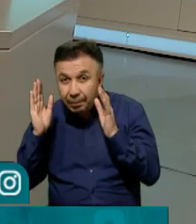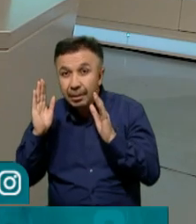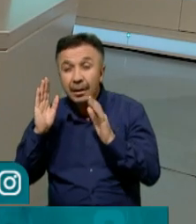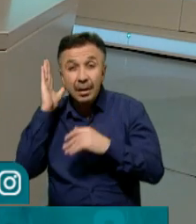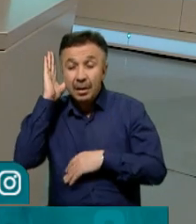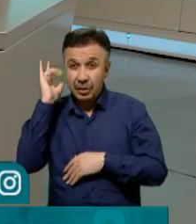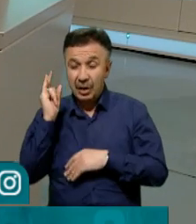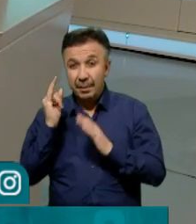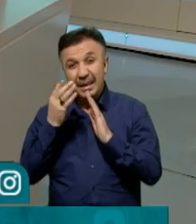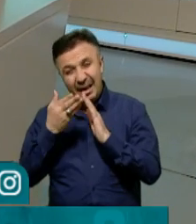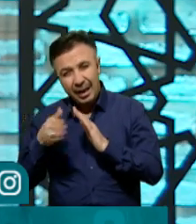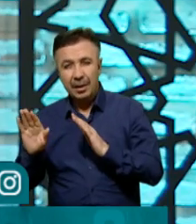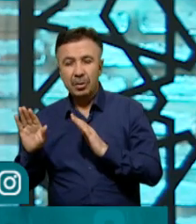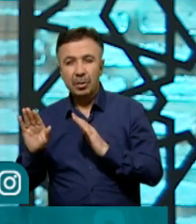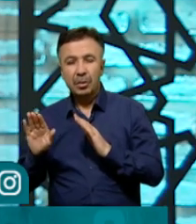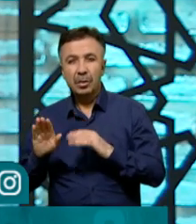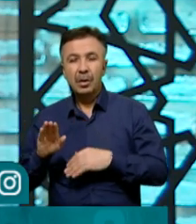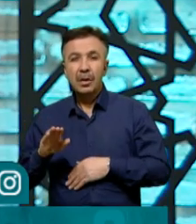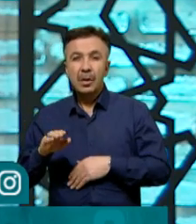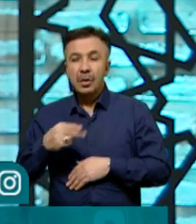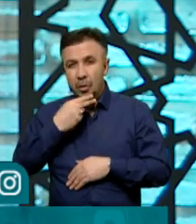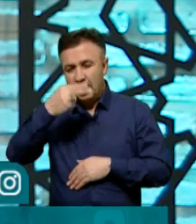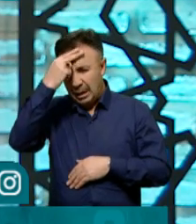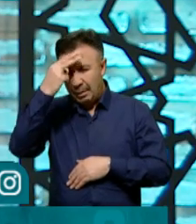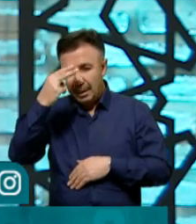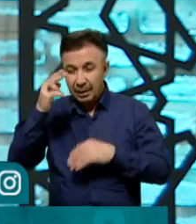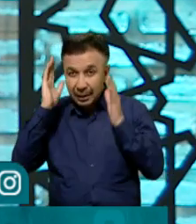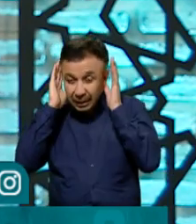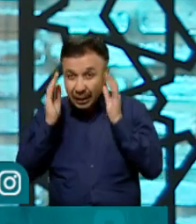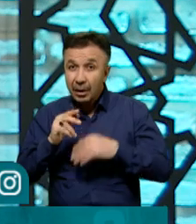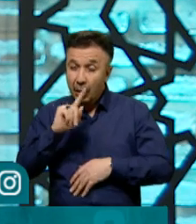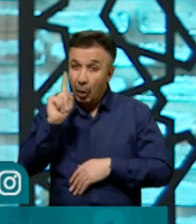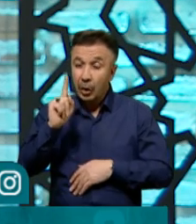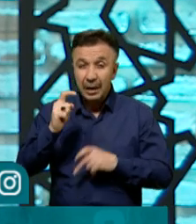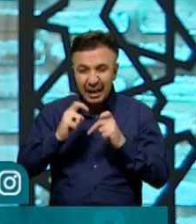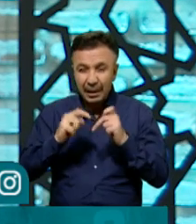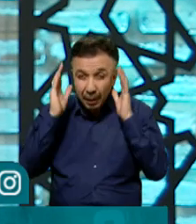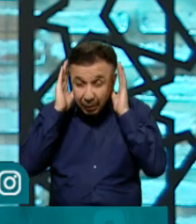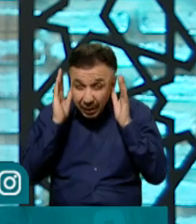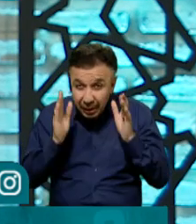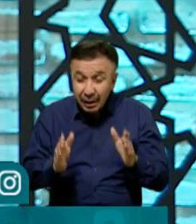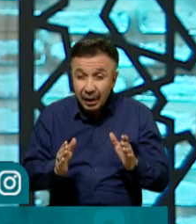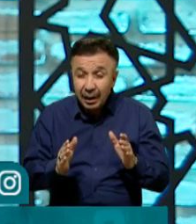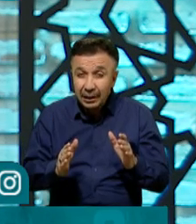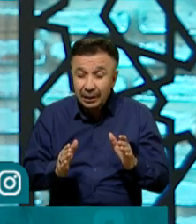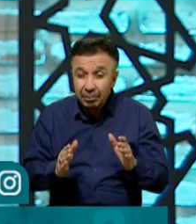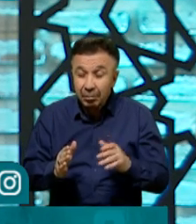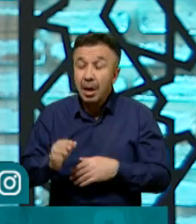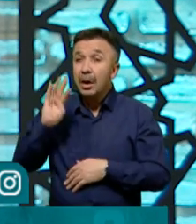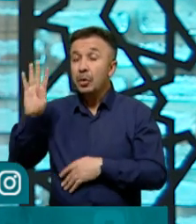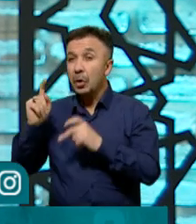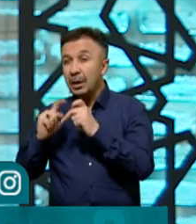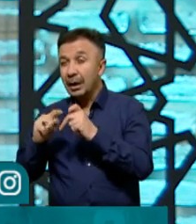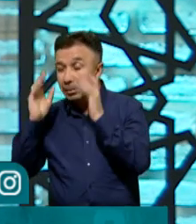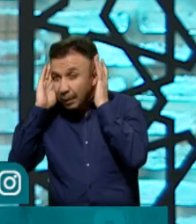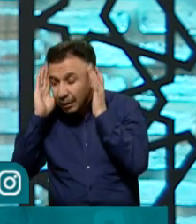10 rekat kılması mı iyi, 4 rekat kılması daha iyi? Peki. Soralım Ebu Zer Bey. Teşekkür ederiz. Battal Gazi Otağı